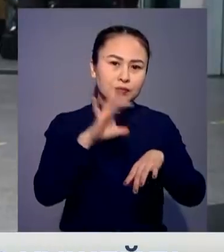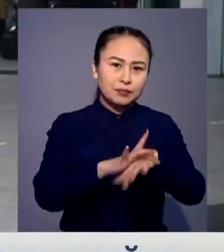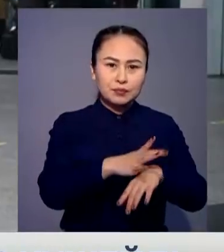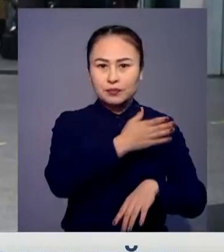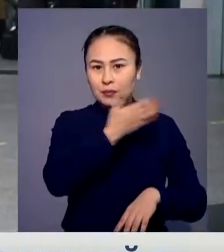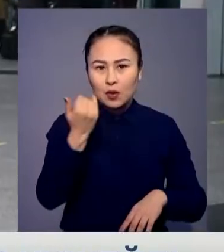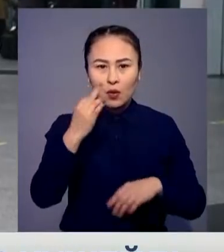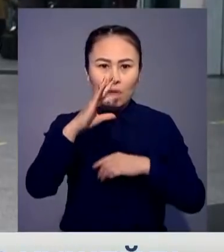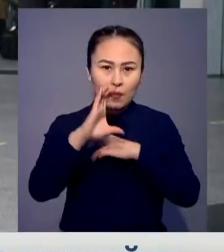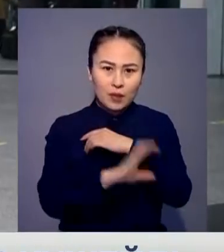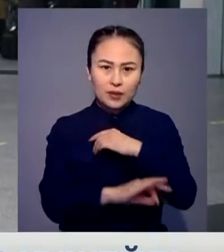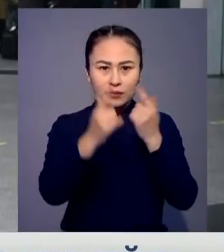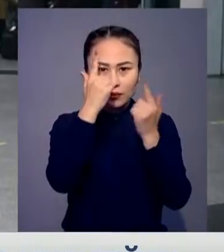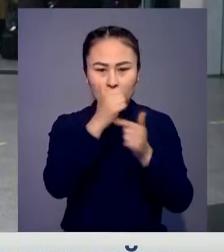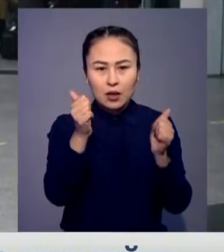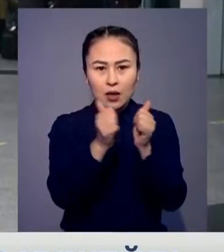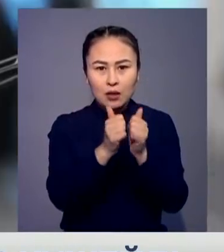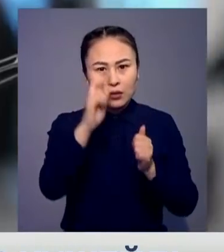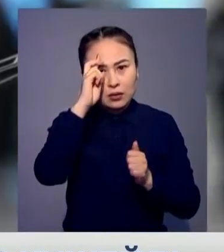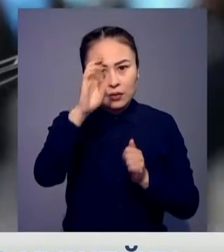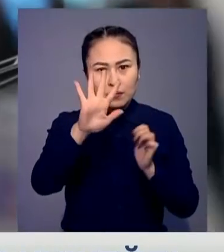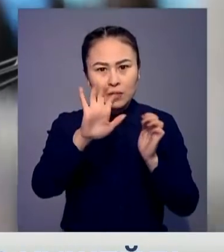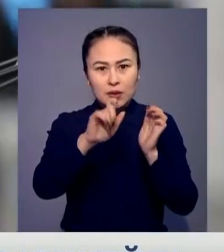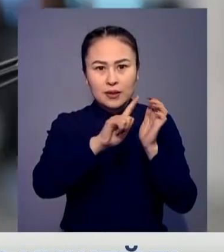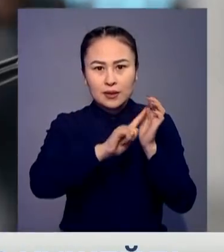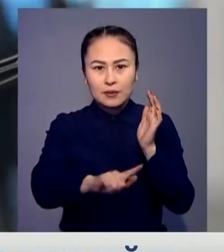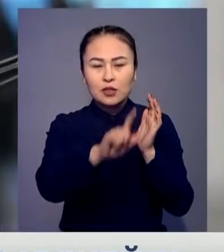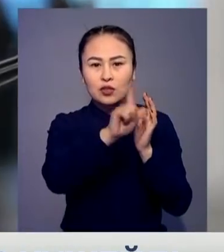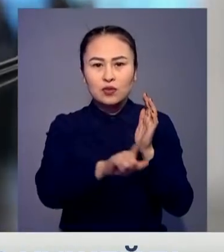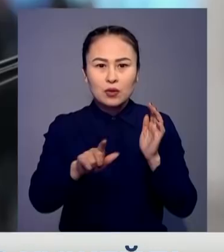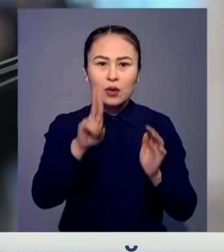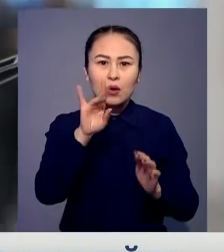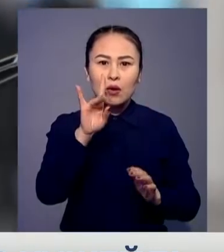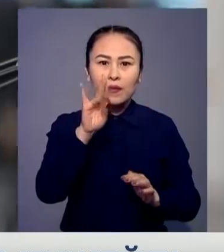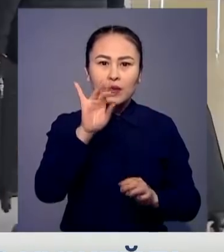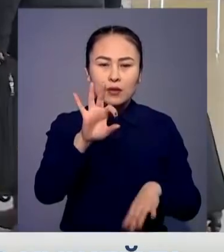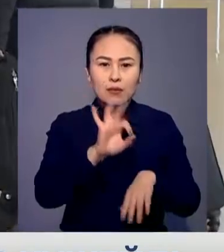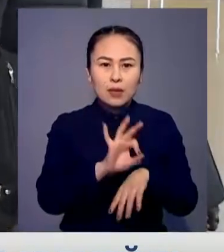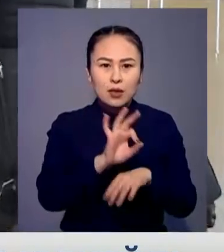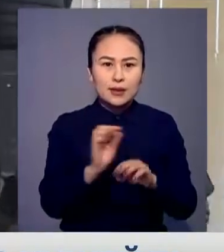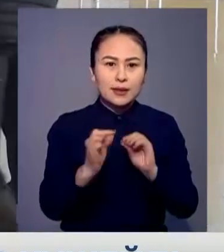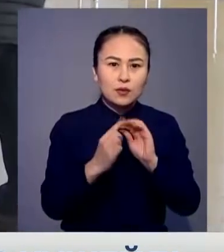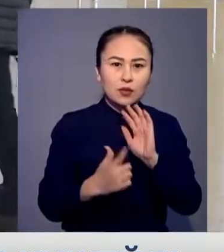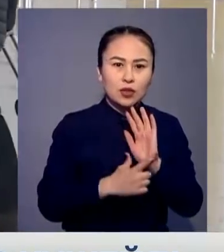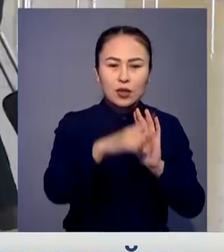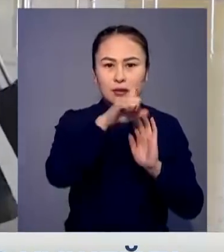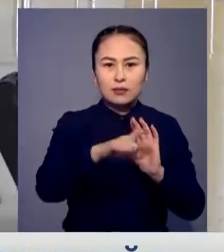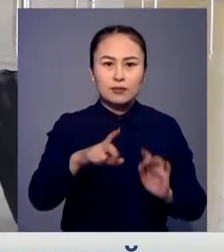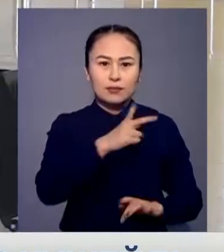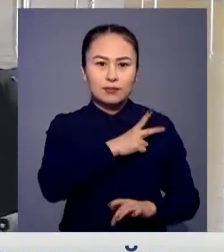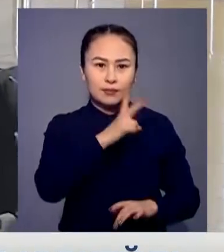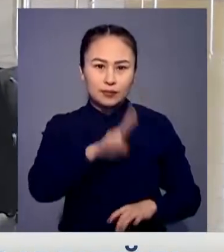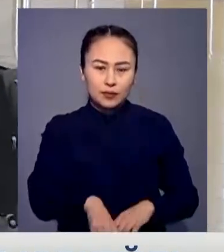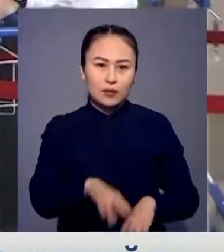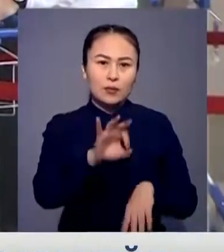көрші мемлекетте 570 шақты адамның коронавирусқа шалдыққаны айтылды. 17 азамат қайтыс болды. Аурудың осы